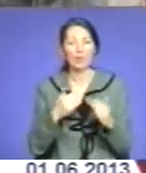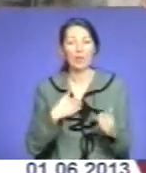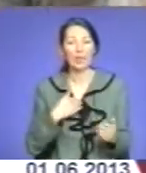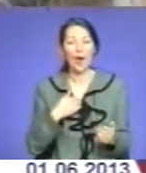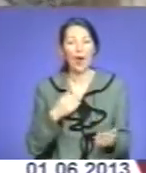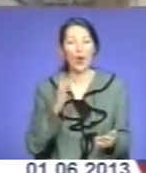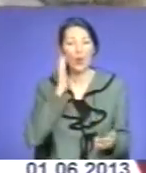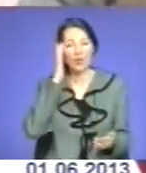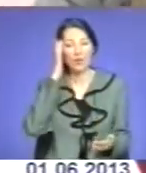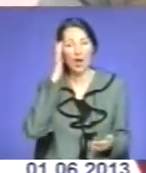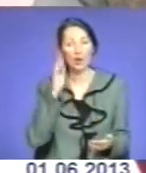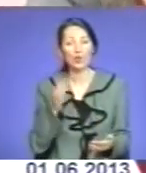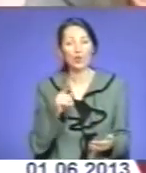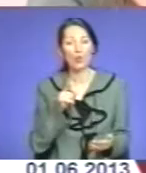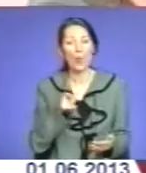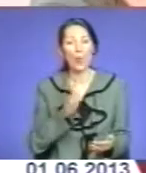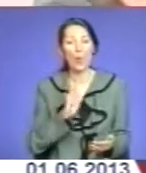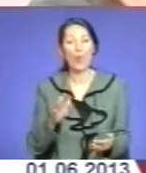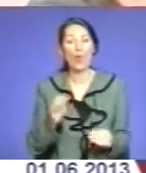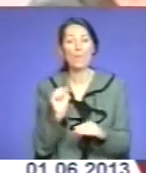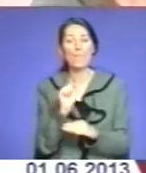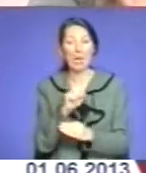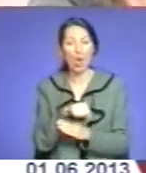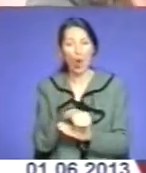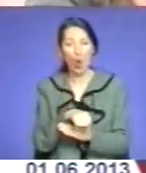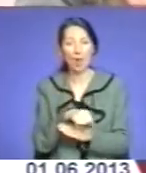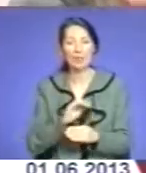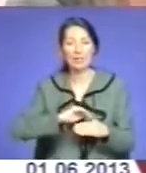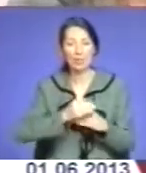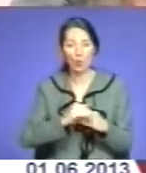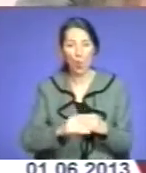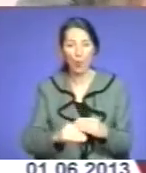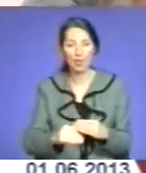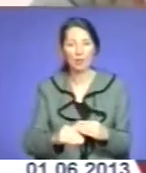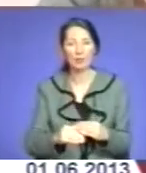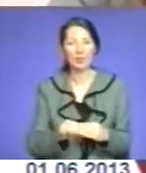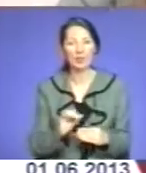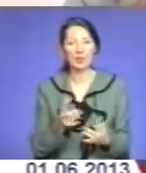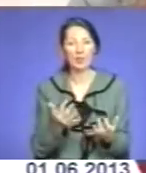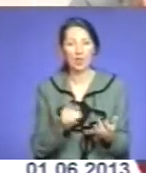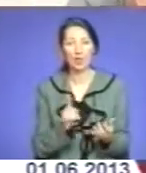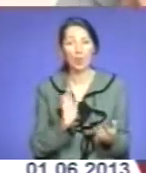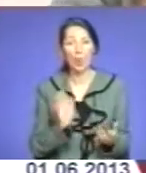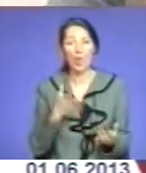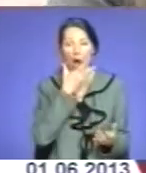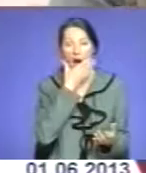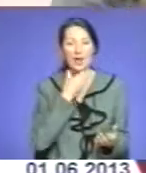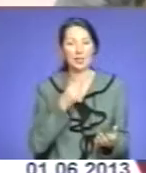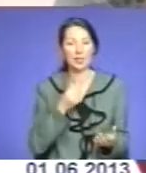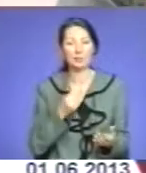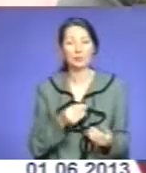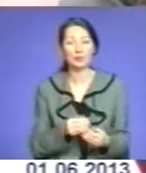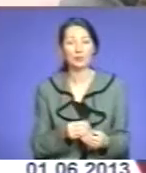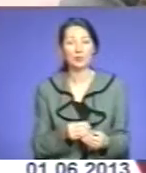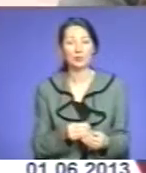виглядаю, щоб був балкон, сходи і ще щось, щоб був гарний.